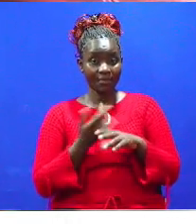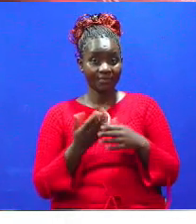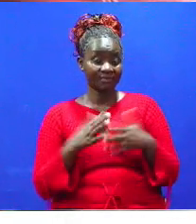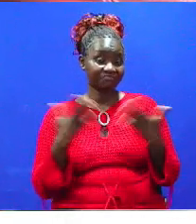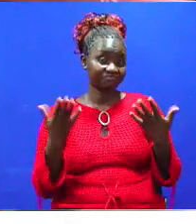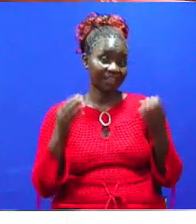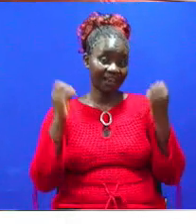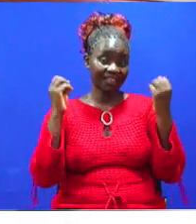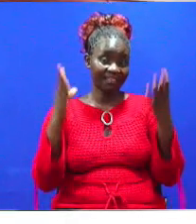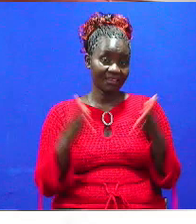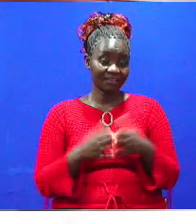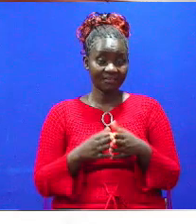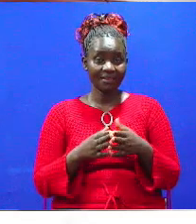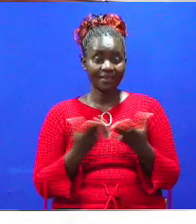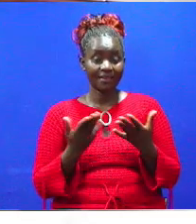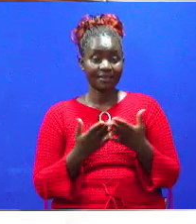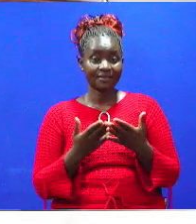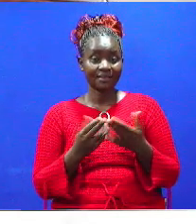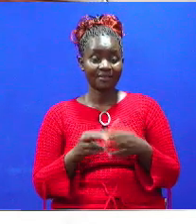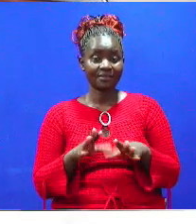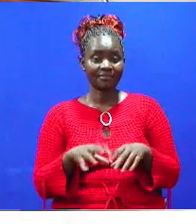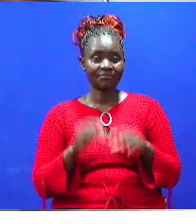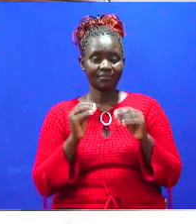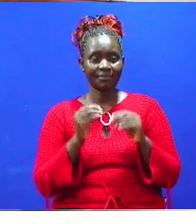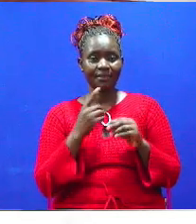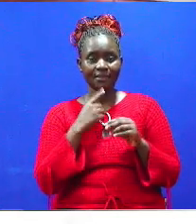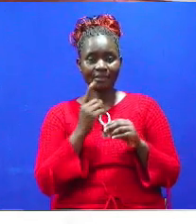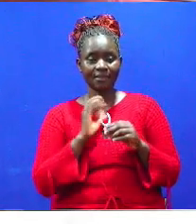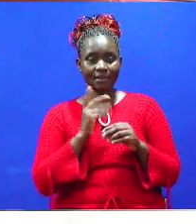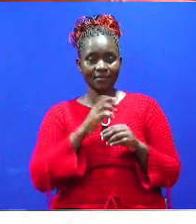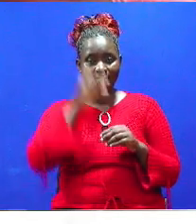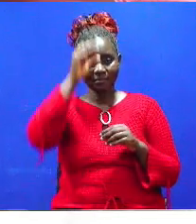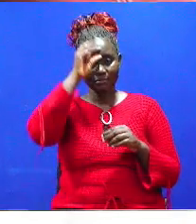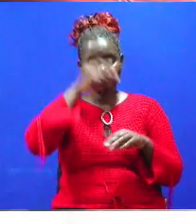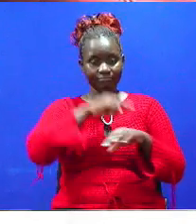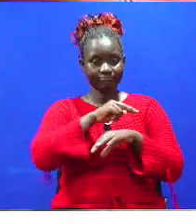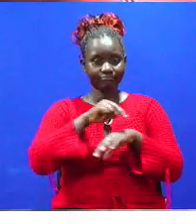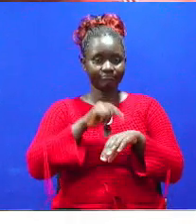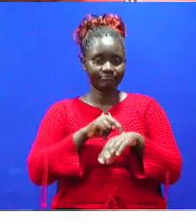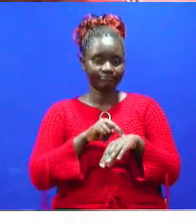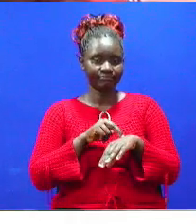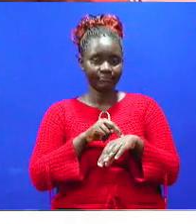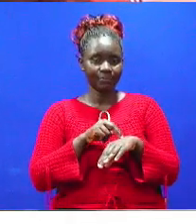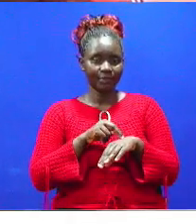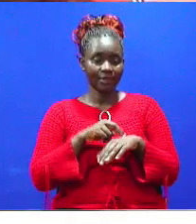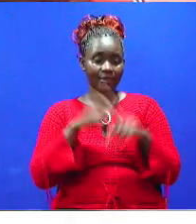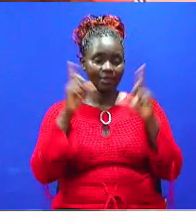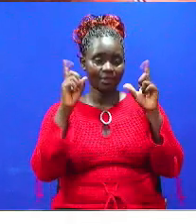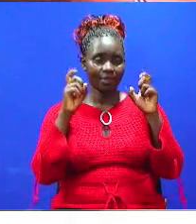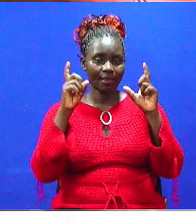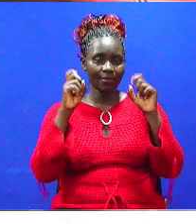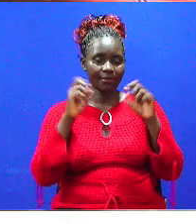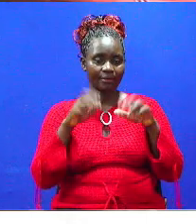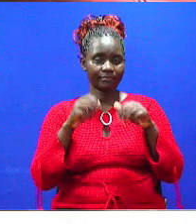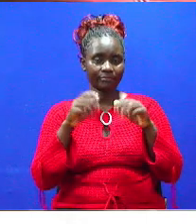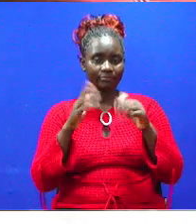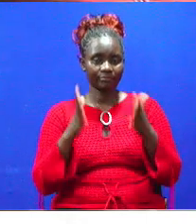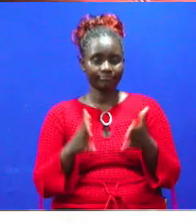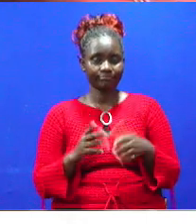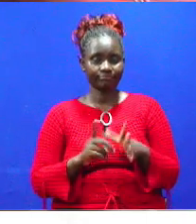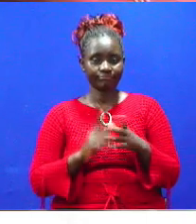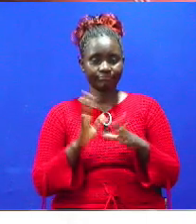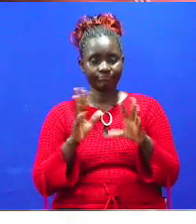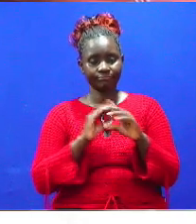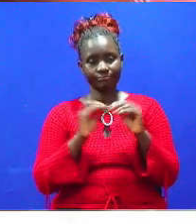maraba magena umuntu agataye ngo nubwo boyo otogote byese kariye ito ya national government the issue ya agriculture yere devolved